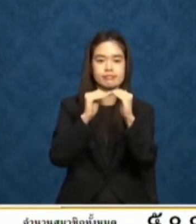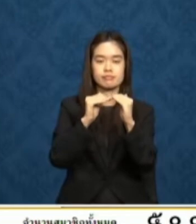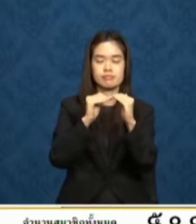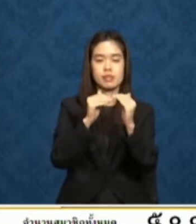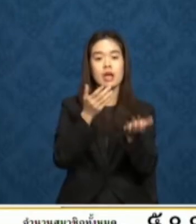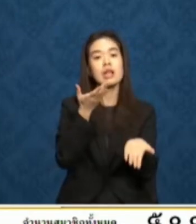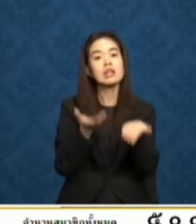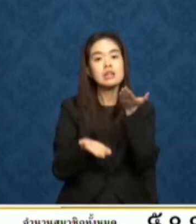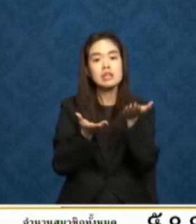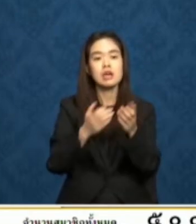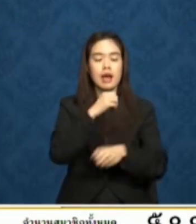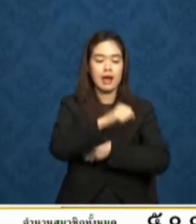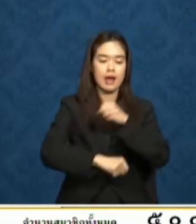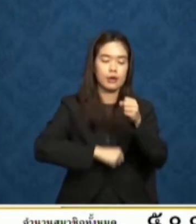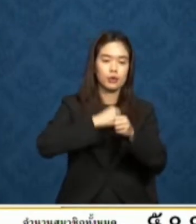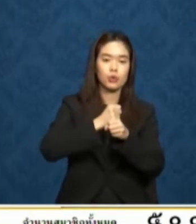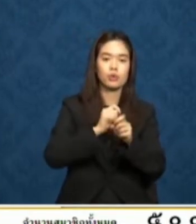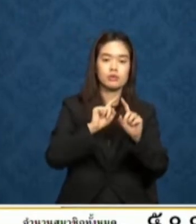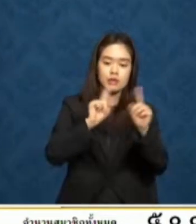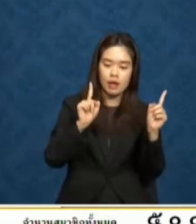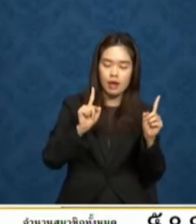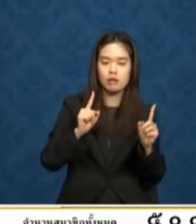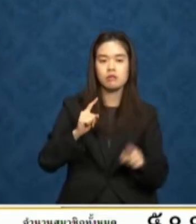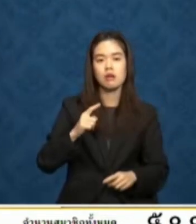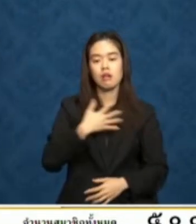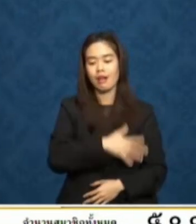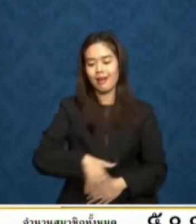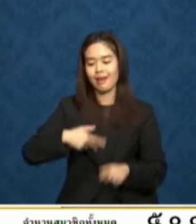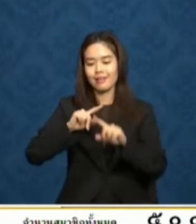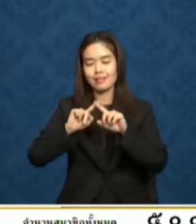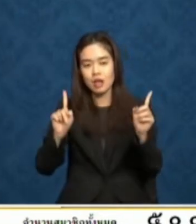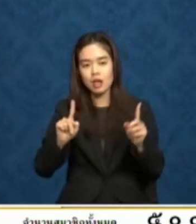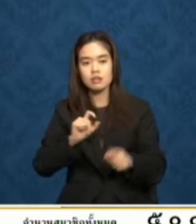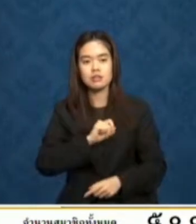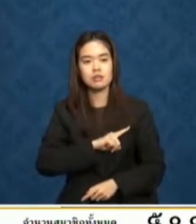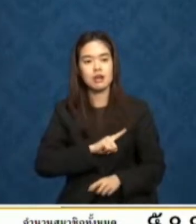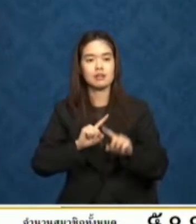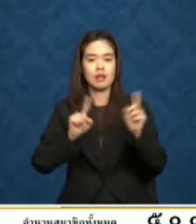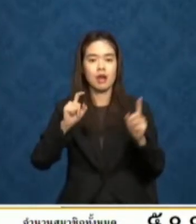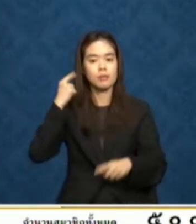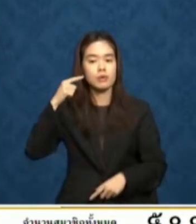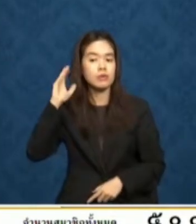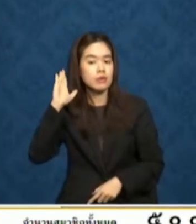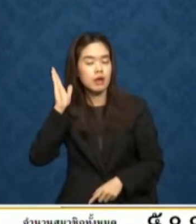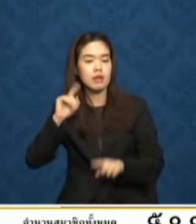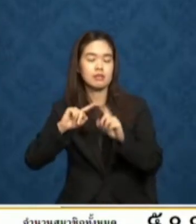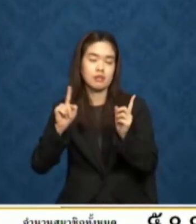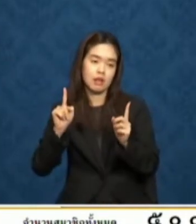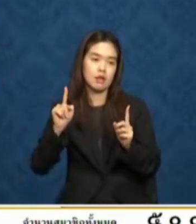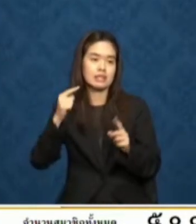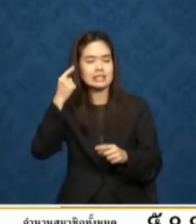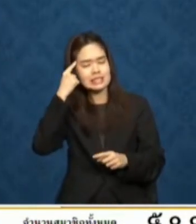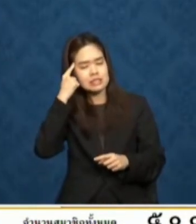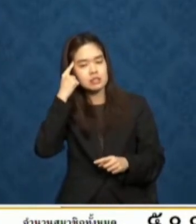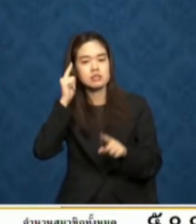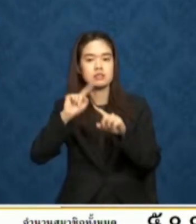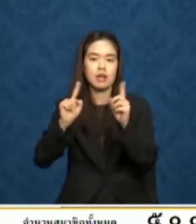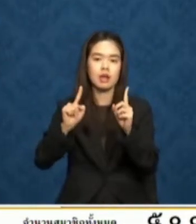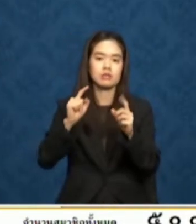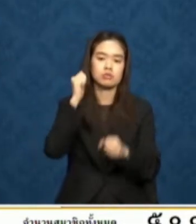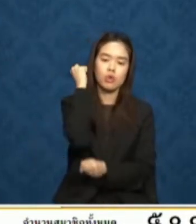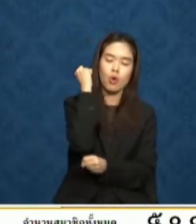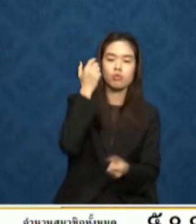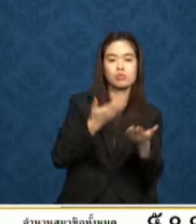ครับ ทั้งเรื่องอายุ ร่างกาย เพษย์ สาศนา อาชีพ ความคิดหรอธานะ